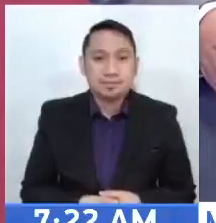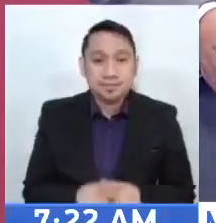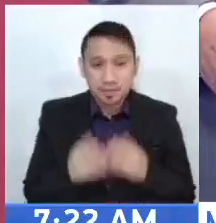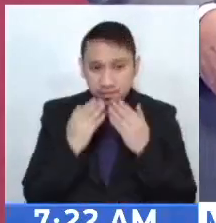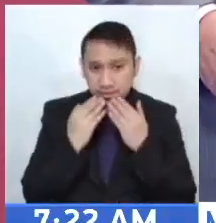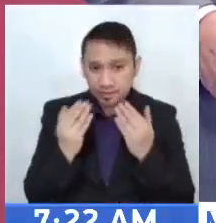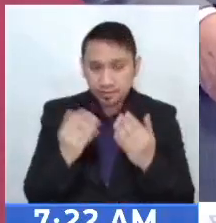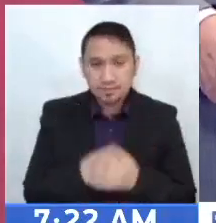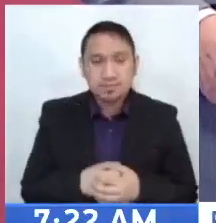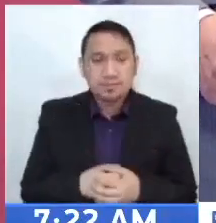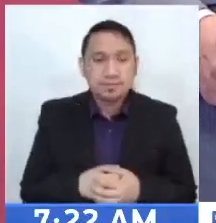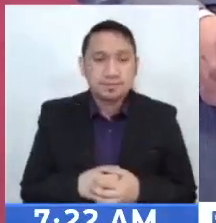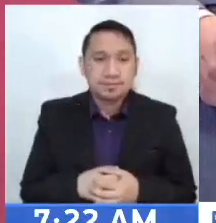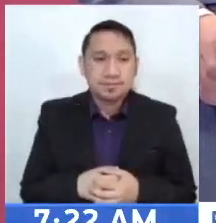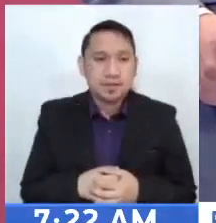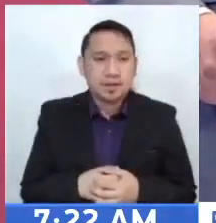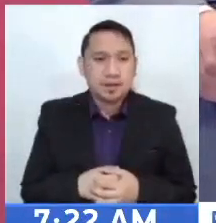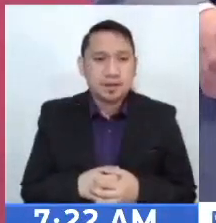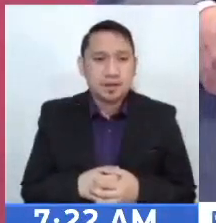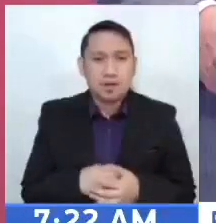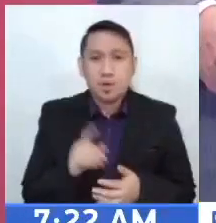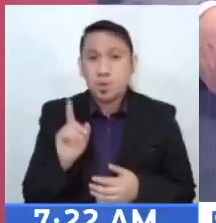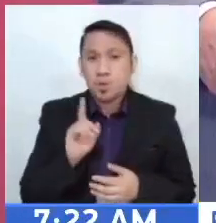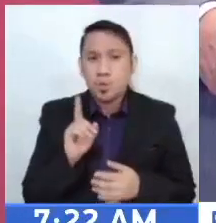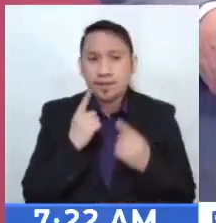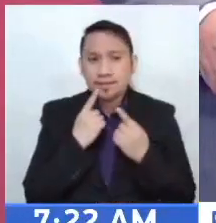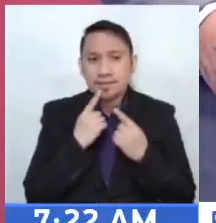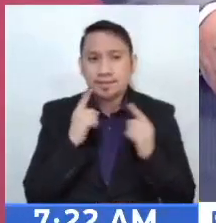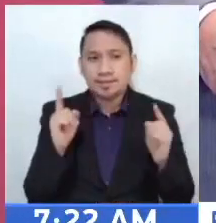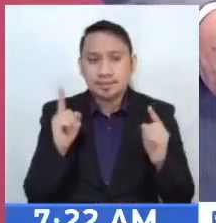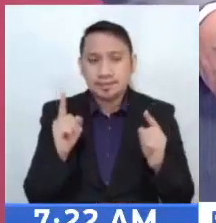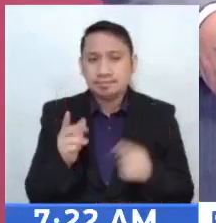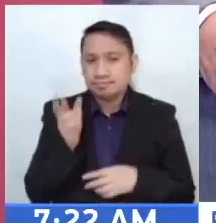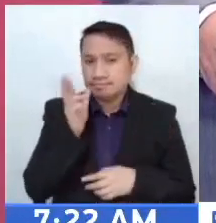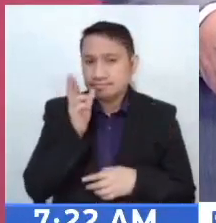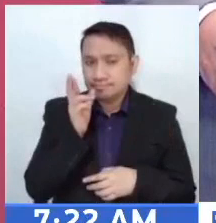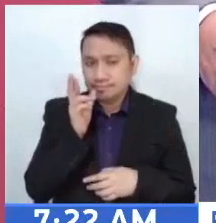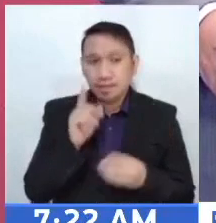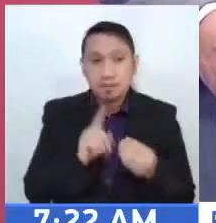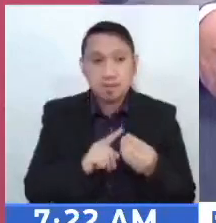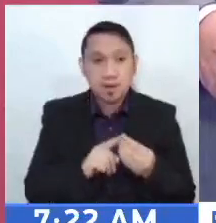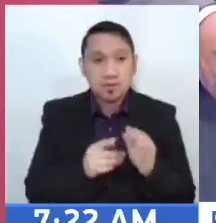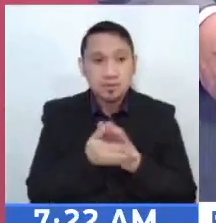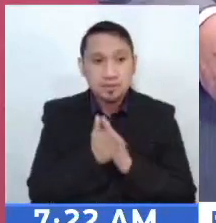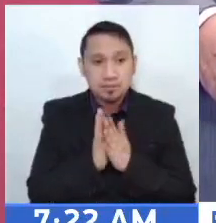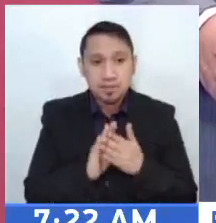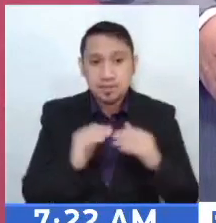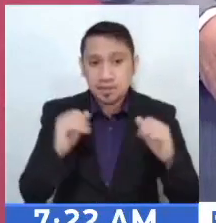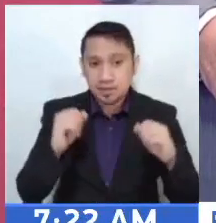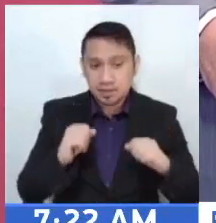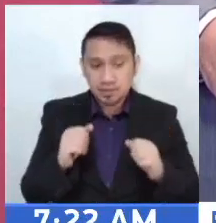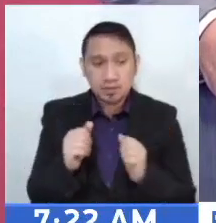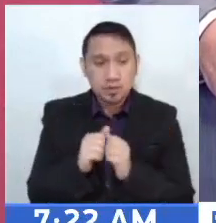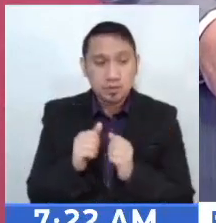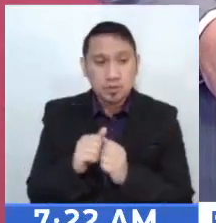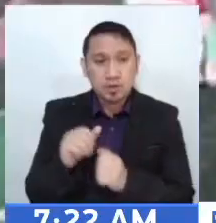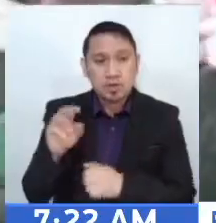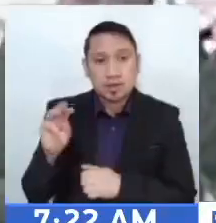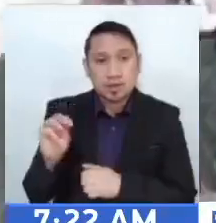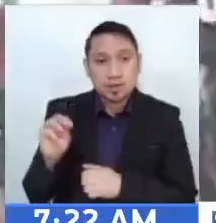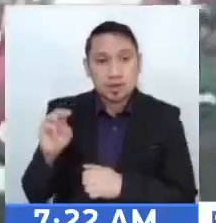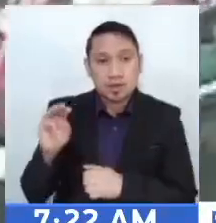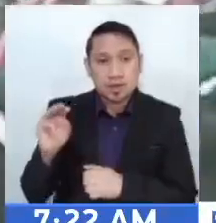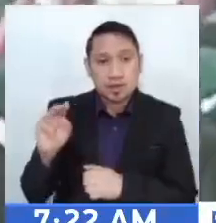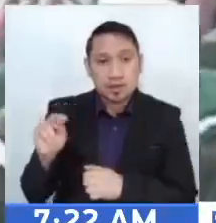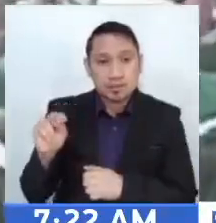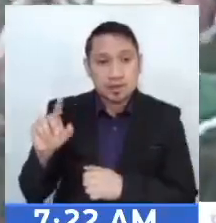Isa sa mga itinuturing na tagumpay ng Administrasyong Ramos ang peace agreement ng pamahalaan sa Moro National Liberation Front o MNLF